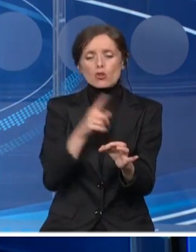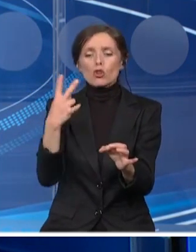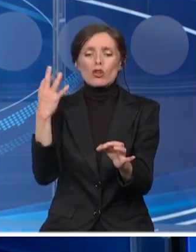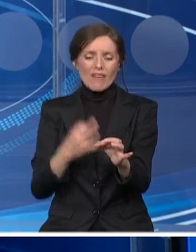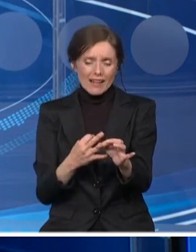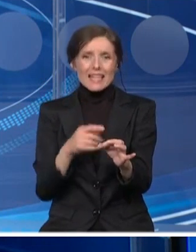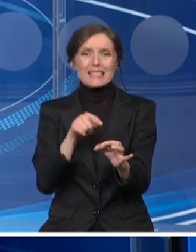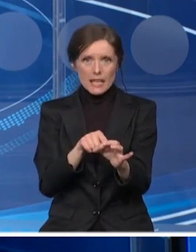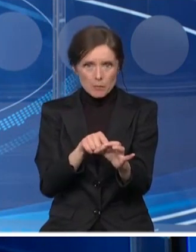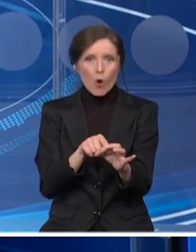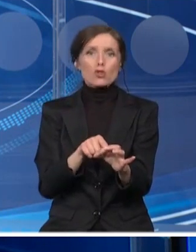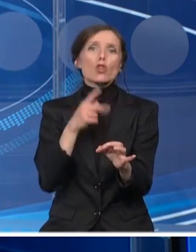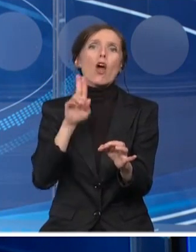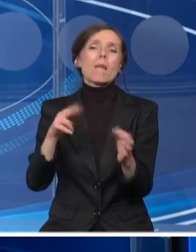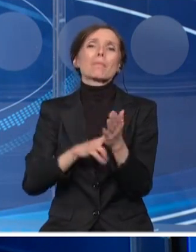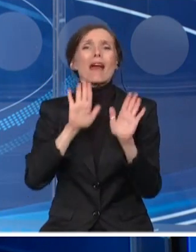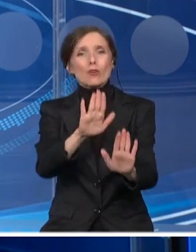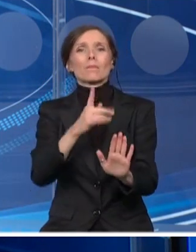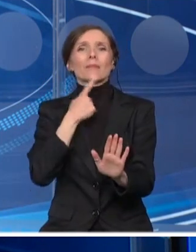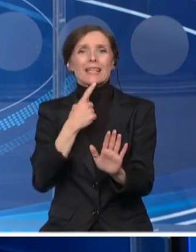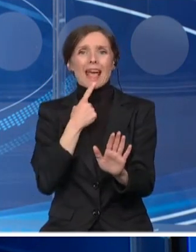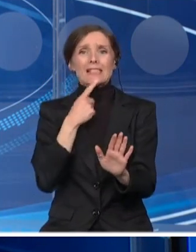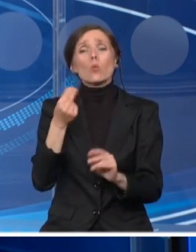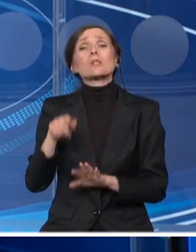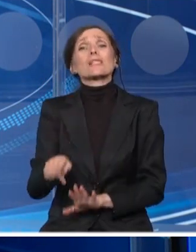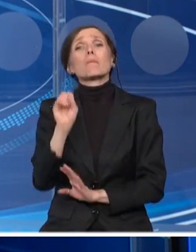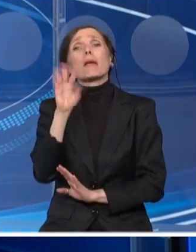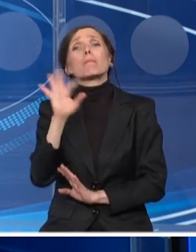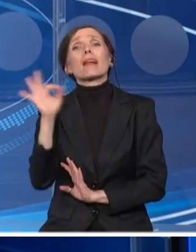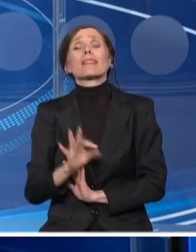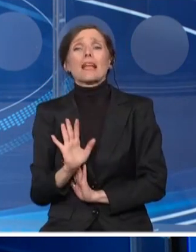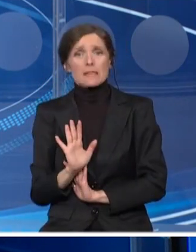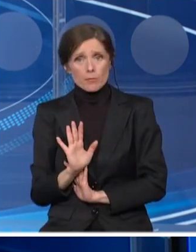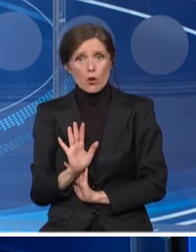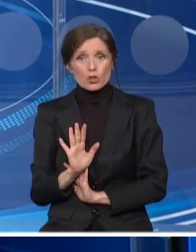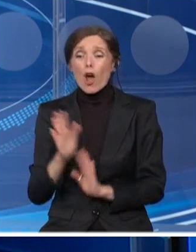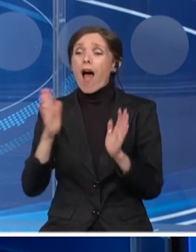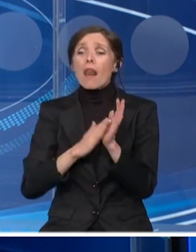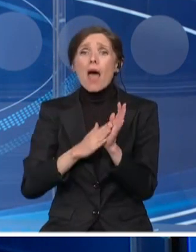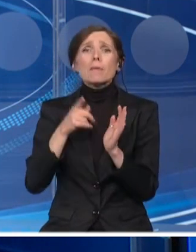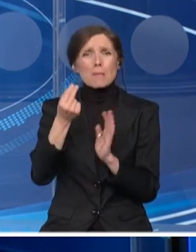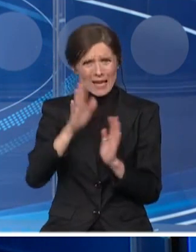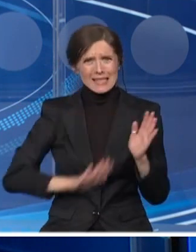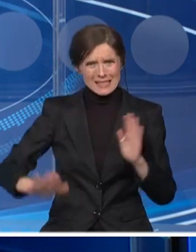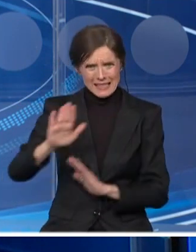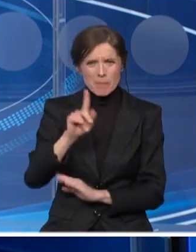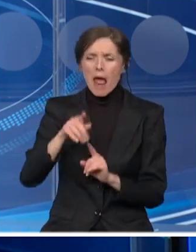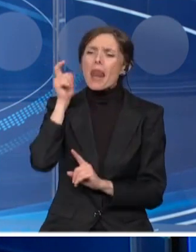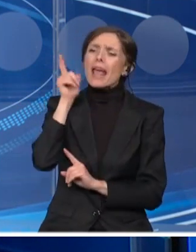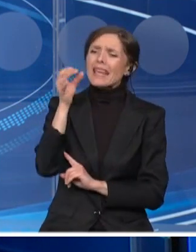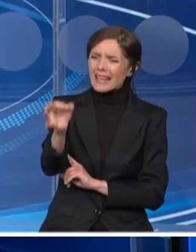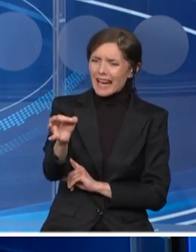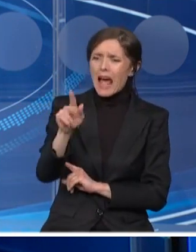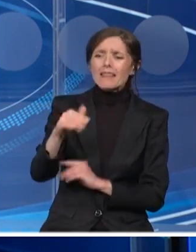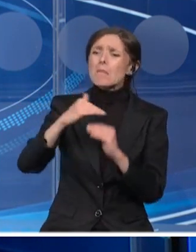nekome da date to pravo. Ali je to pravo u Srbiji najčešće dato i gde ima ispod 15% pripadnika jedne